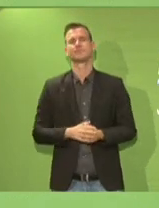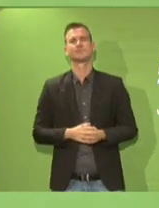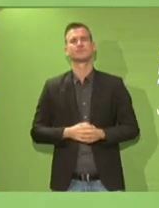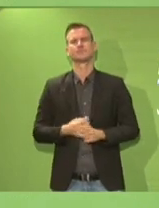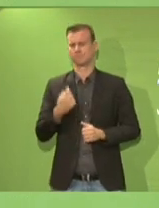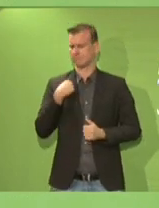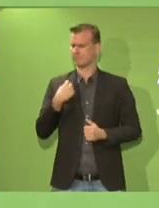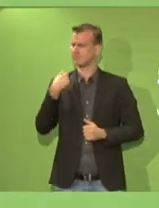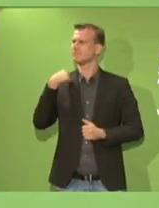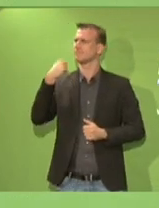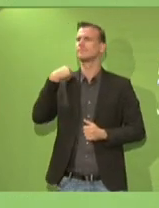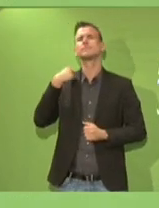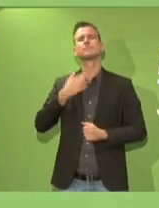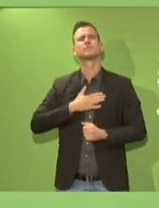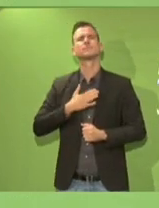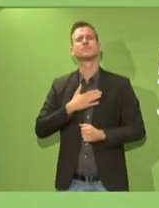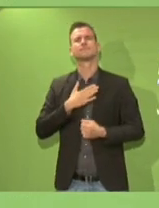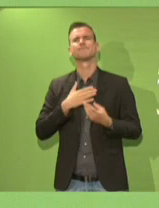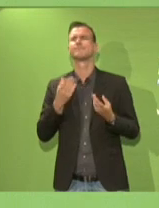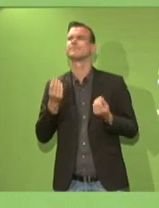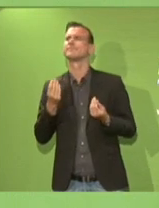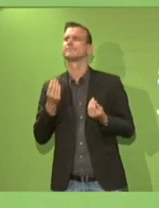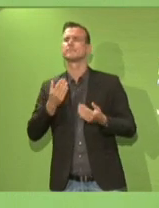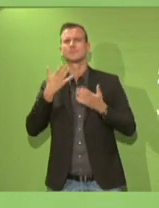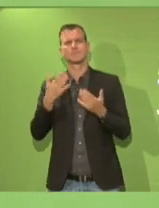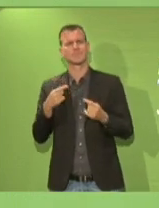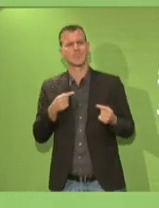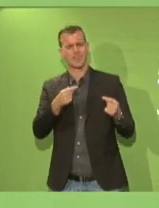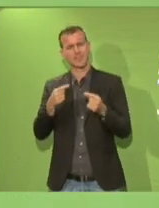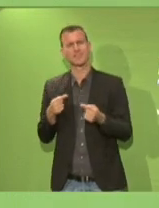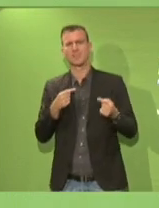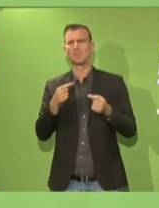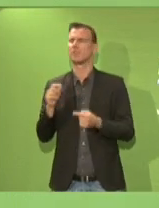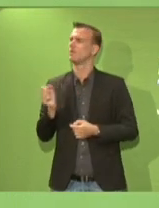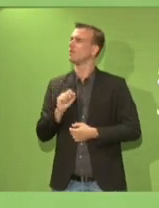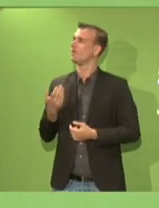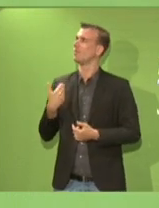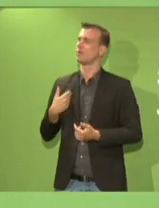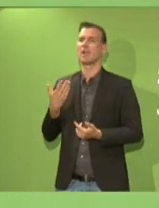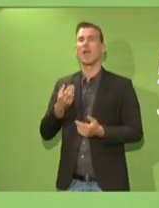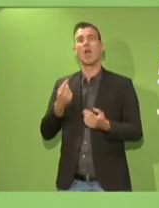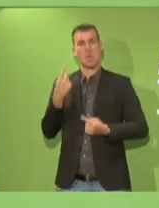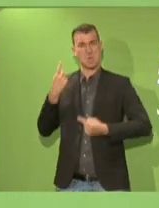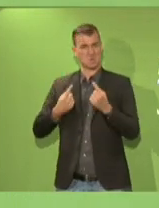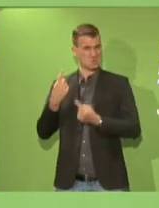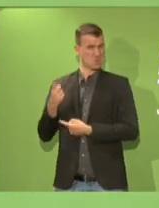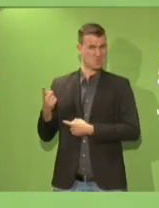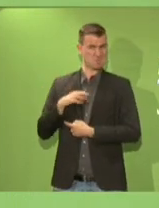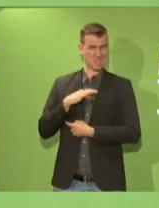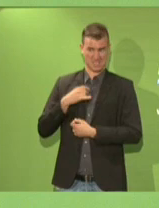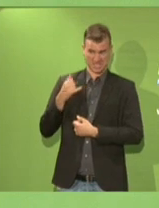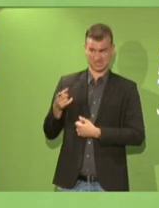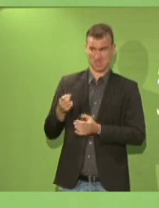In den letzten Tagen ist da in meinen Augen eine sehr unglückliche Debatte entbrannt, ob die Grünen jetzt die neuen Liberalen sind. Herr